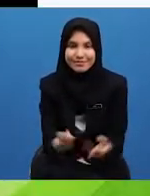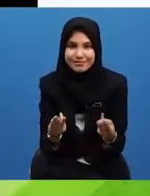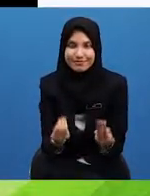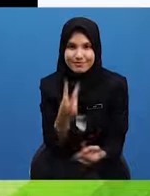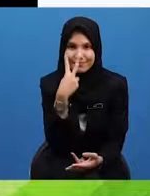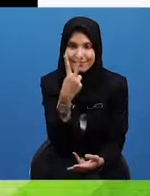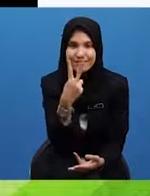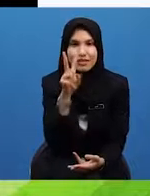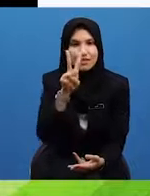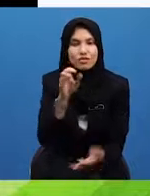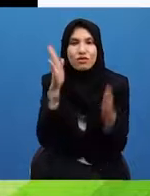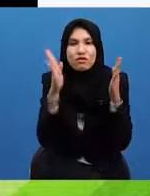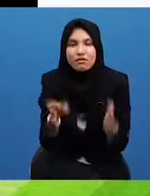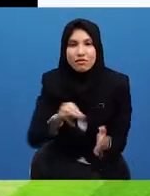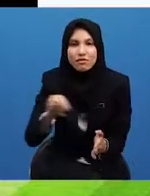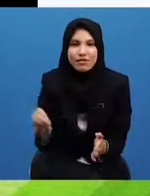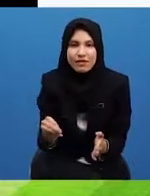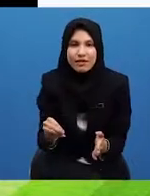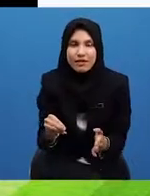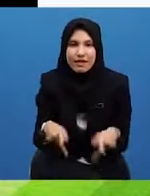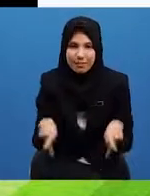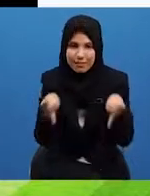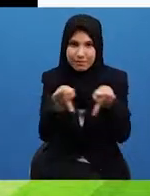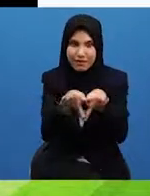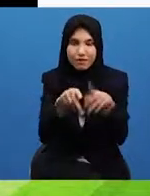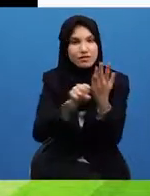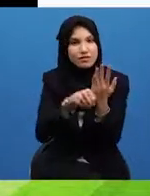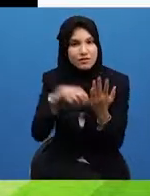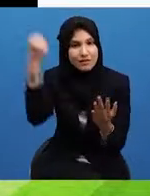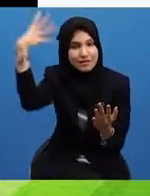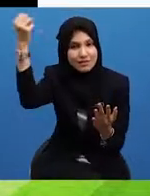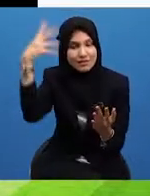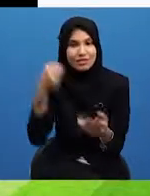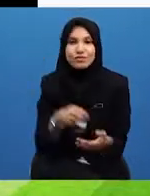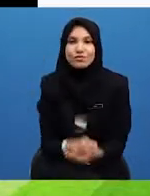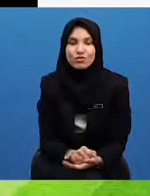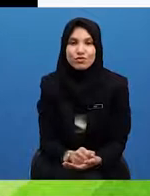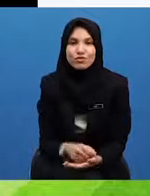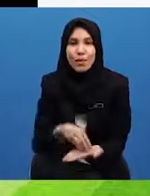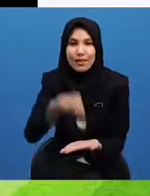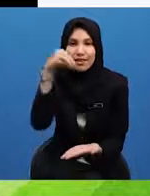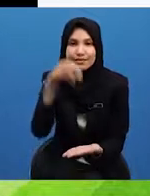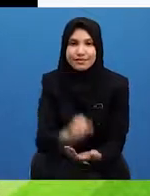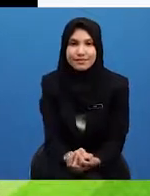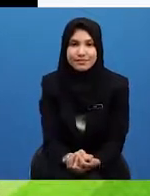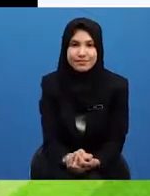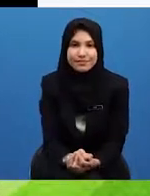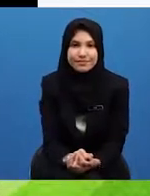situasi dua orang murid memerlukan sumber cahaya untuk menggunakan dipelajaran